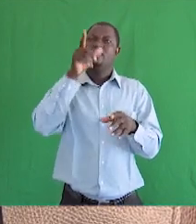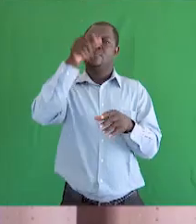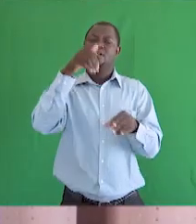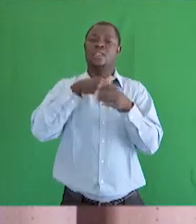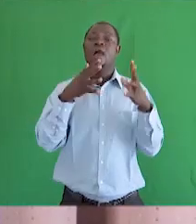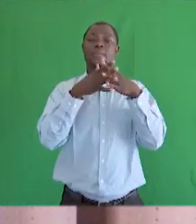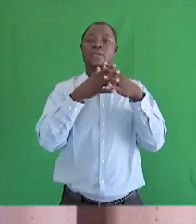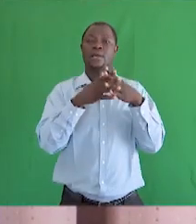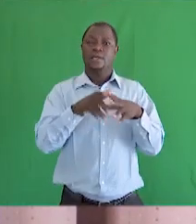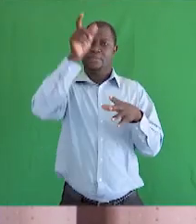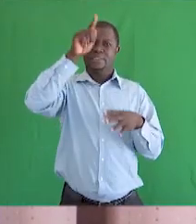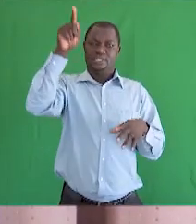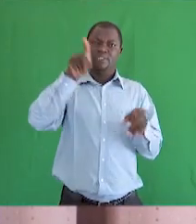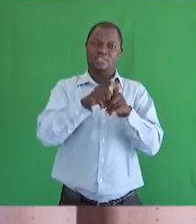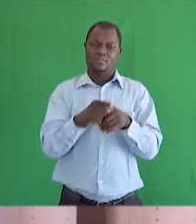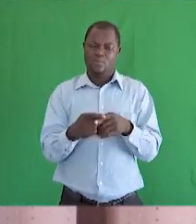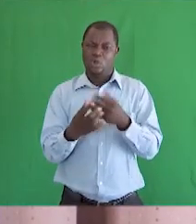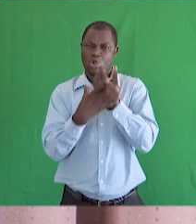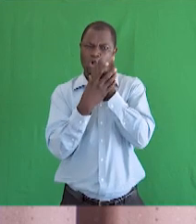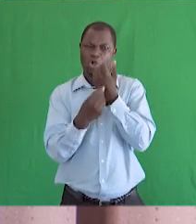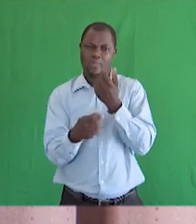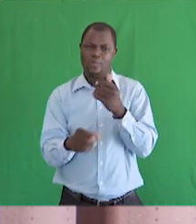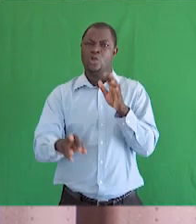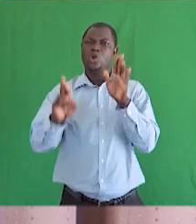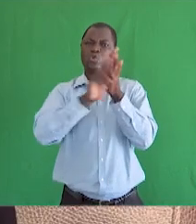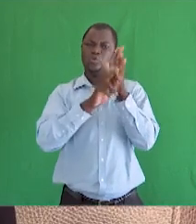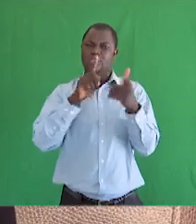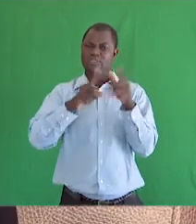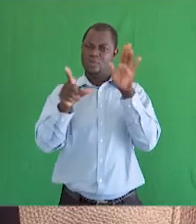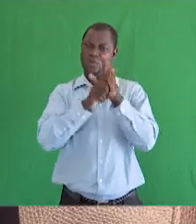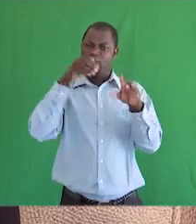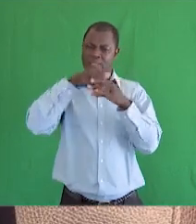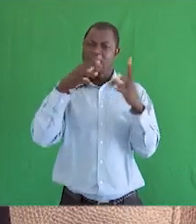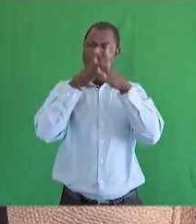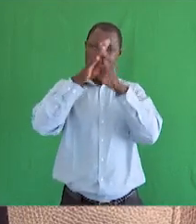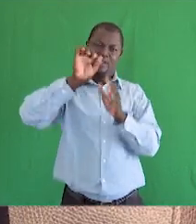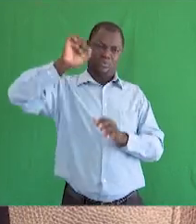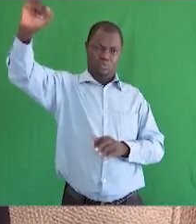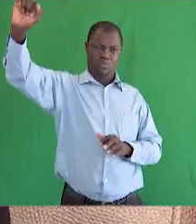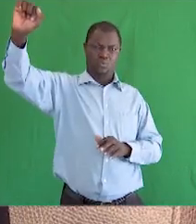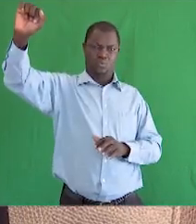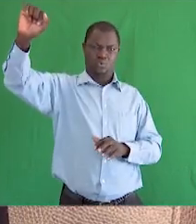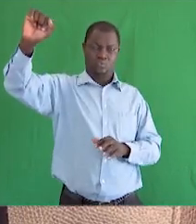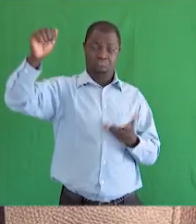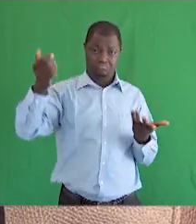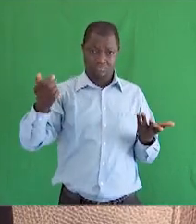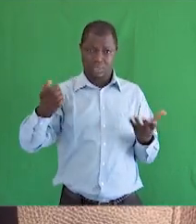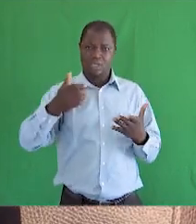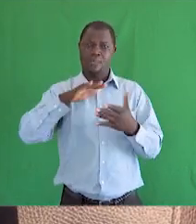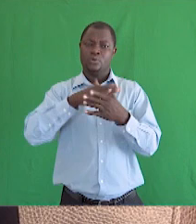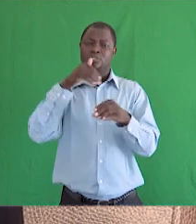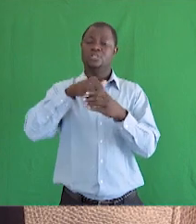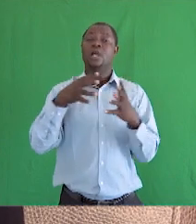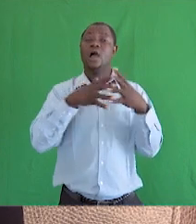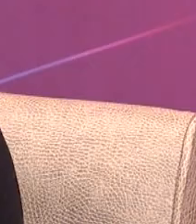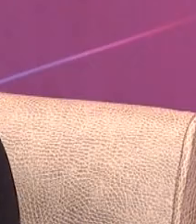America munhu ari ku America ari kushandisa ruzivo rweku America nekuti ku America